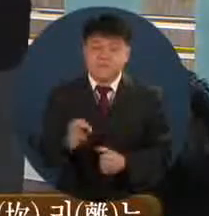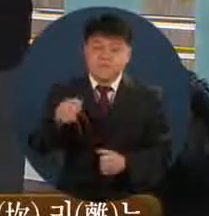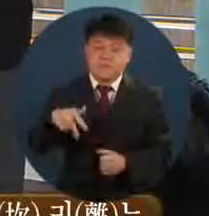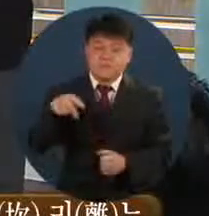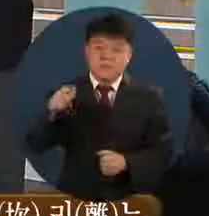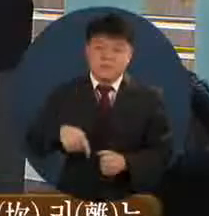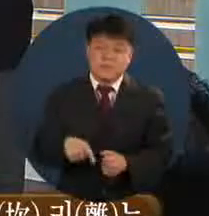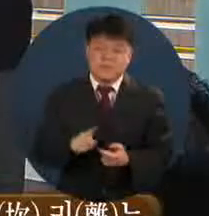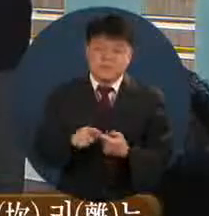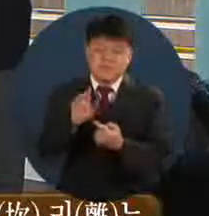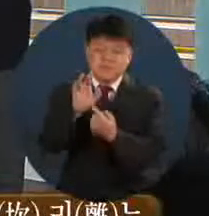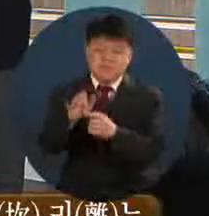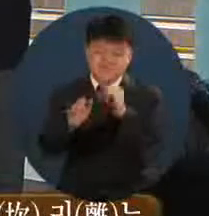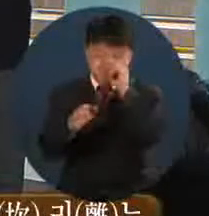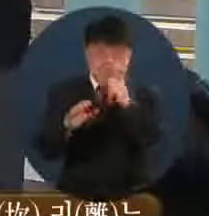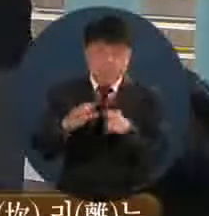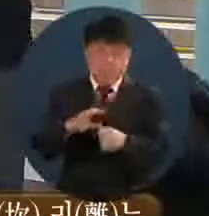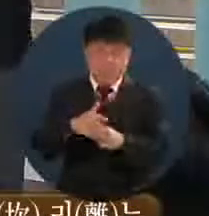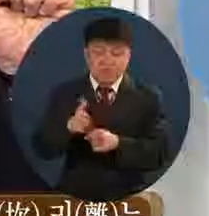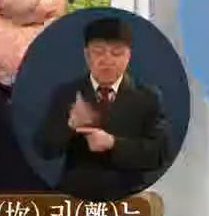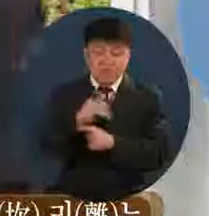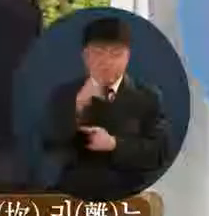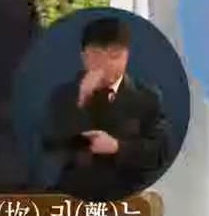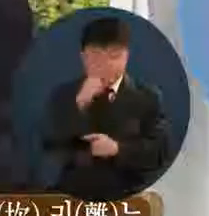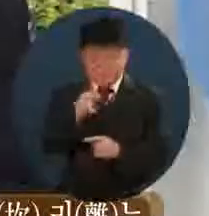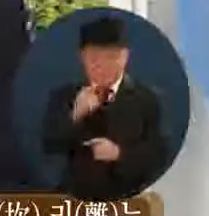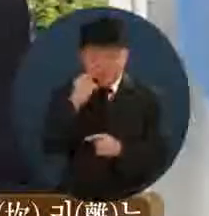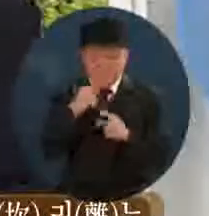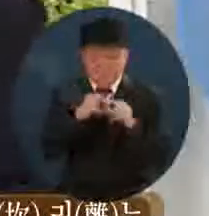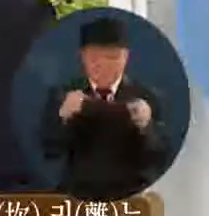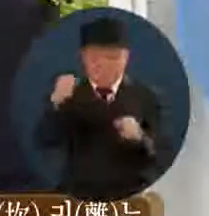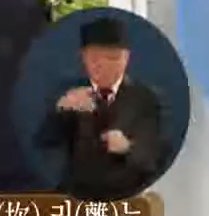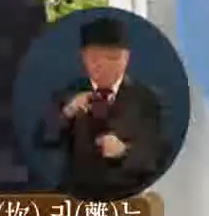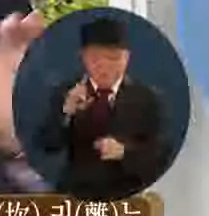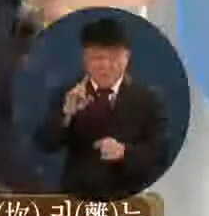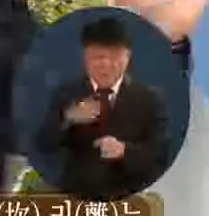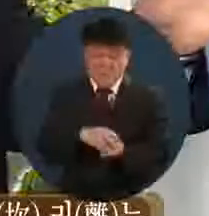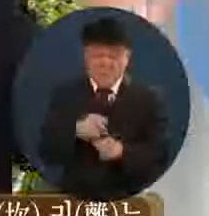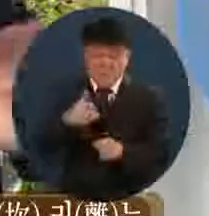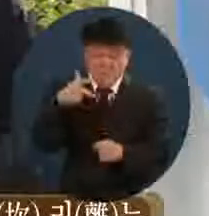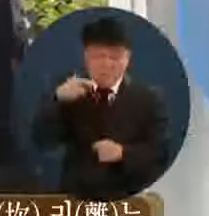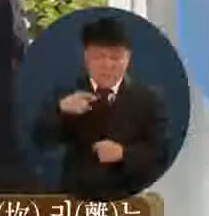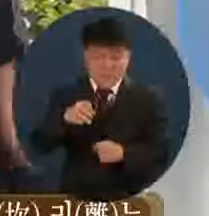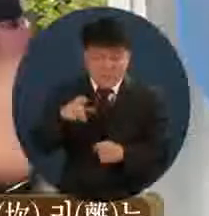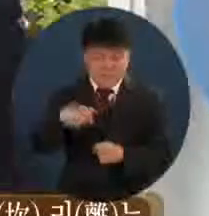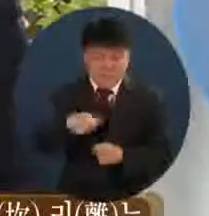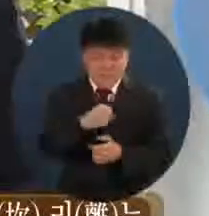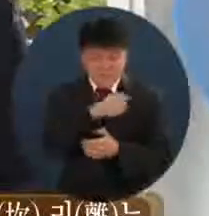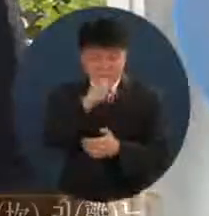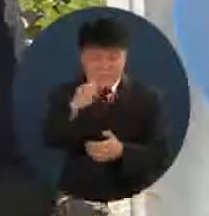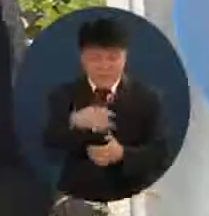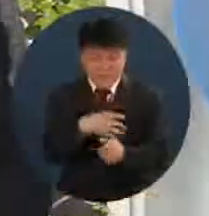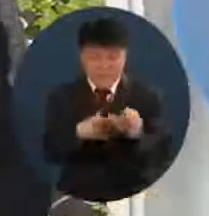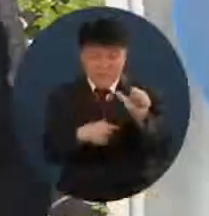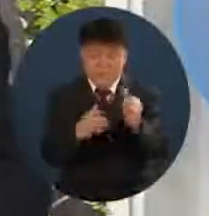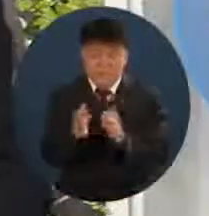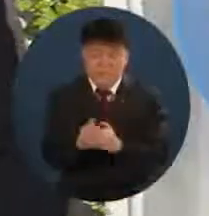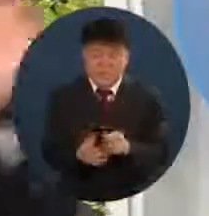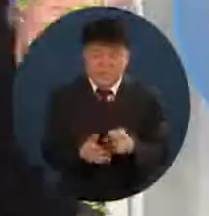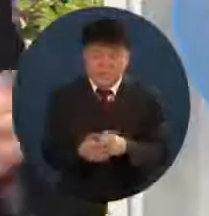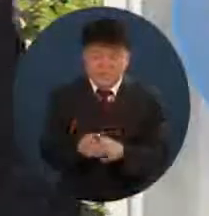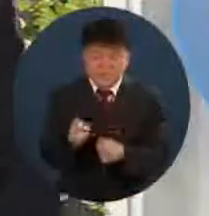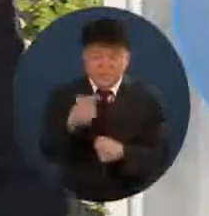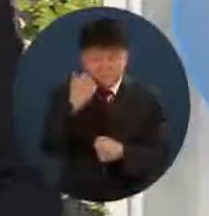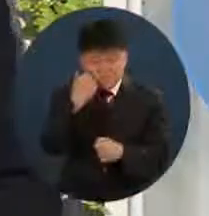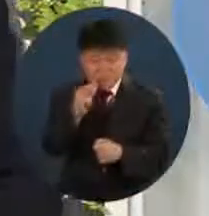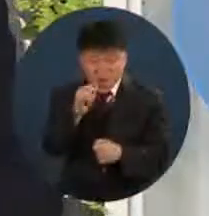우주론을 상징으로 한 국기가 어디 있습니까? 이웃나라 일본은 해라는 별 하나고 중국은 아까 피타고라스 별 다섯 개 쪽 있잖아요. 아랍 쪽에